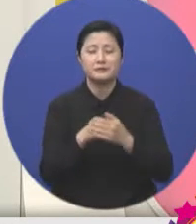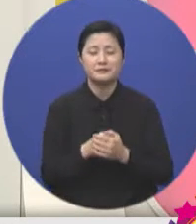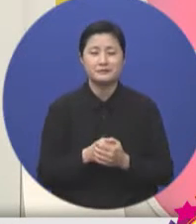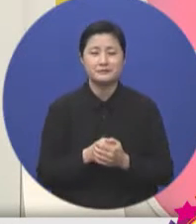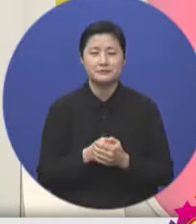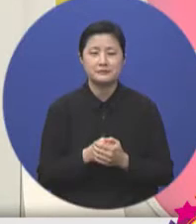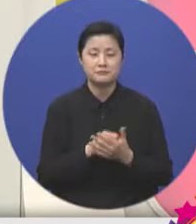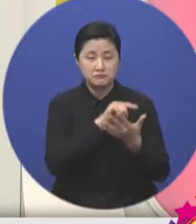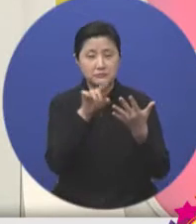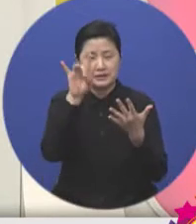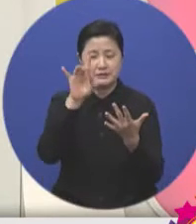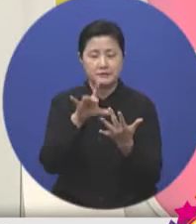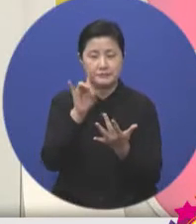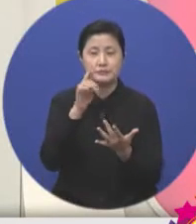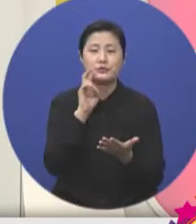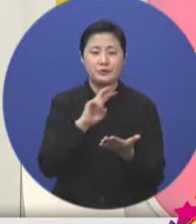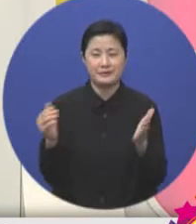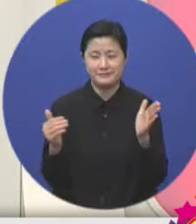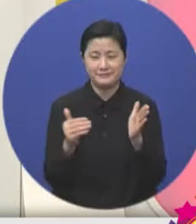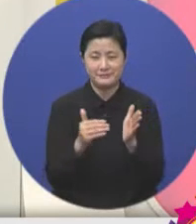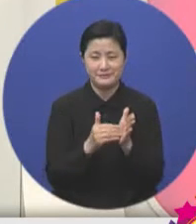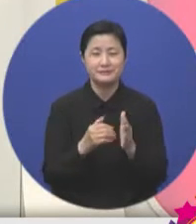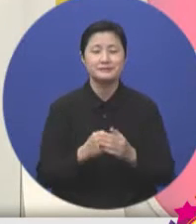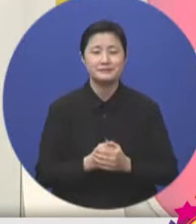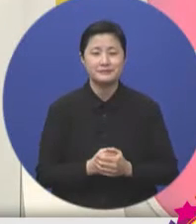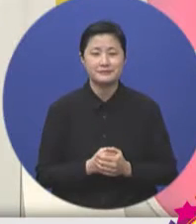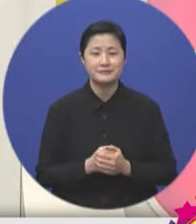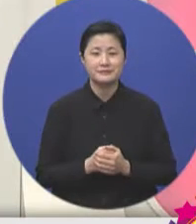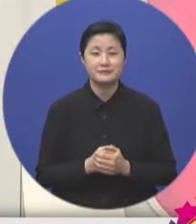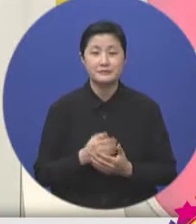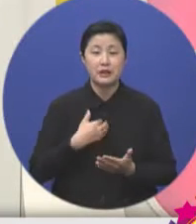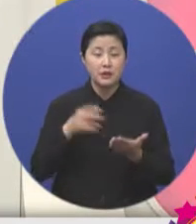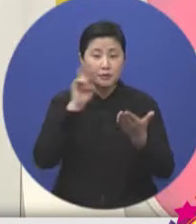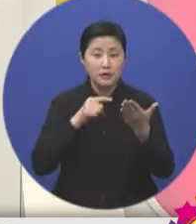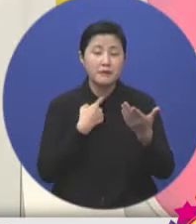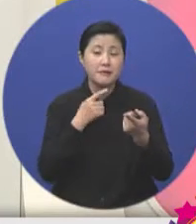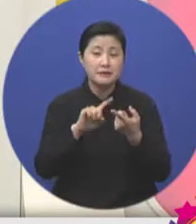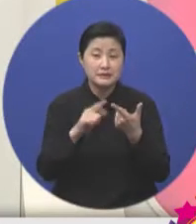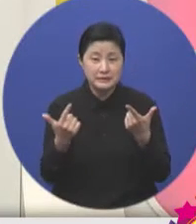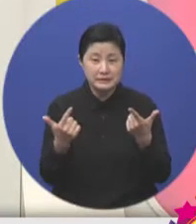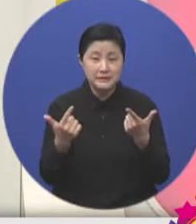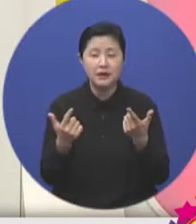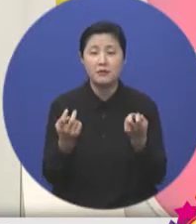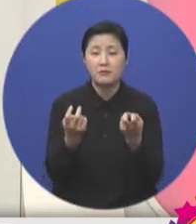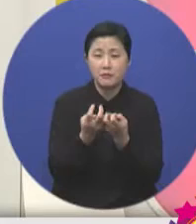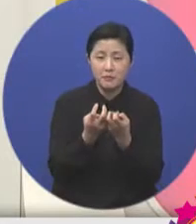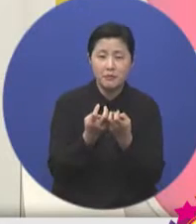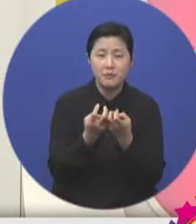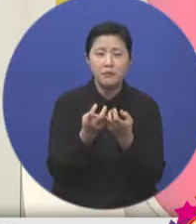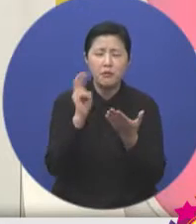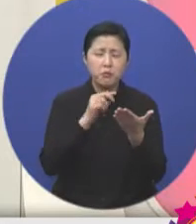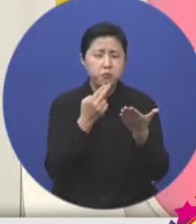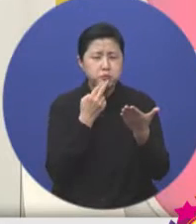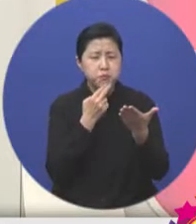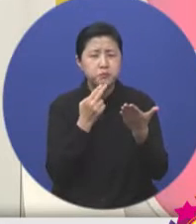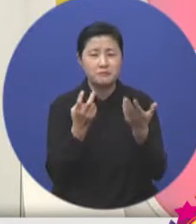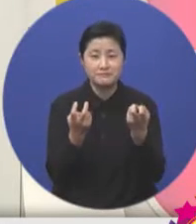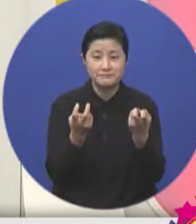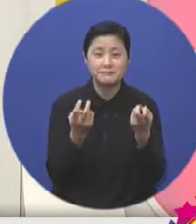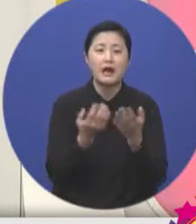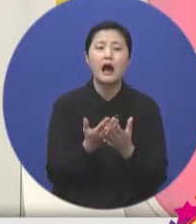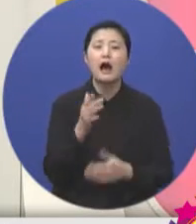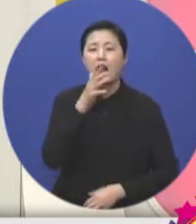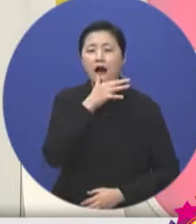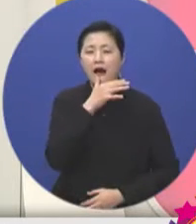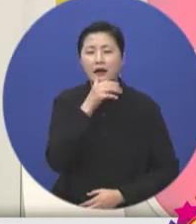있습니다. 그중에 노래를 하시면 되고요. 그리고 내 노래가 없다, 부를 노래가 없다 하시는 분들은